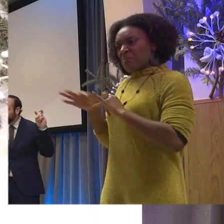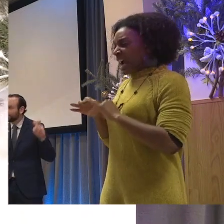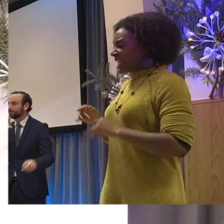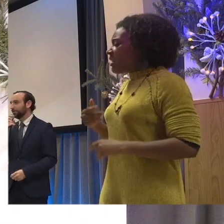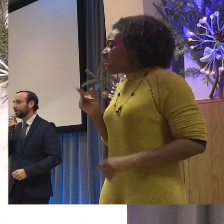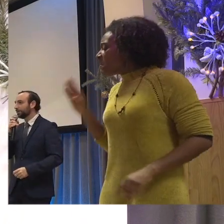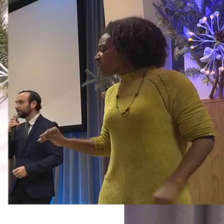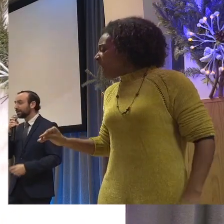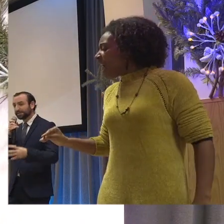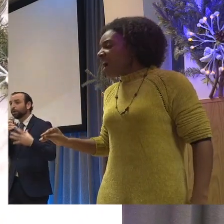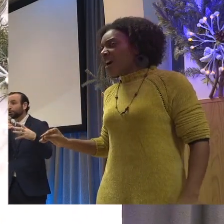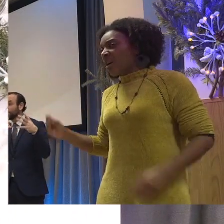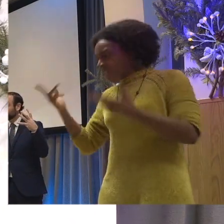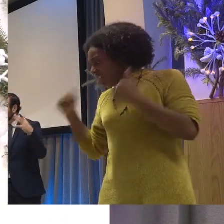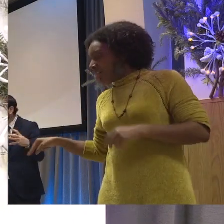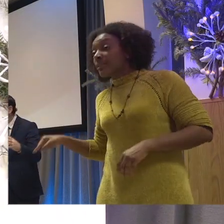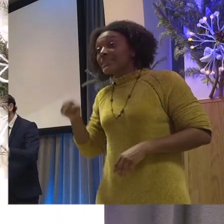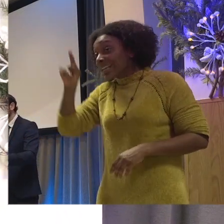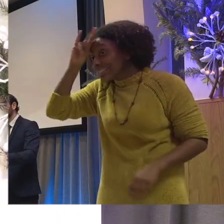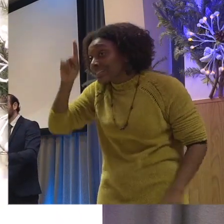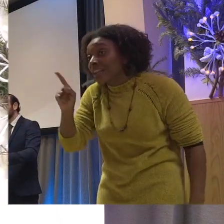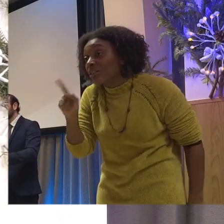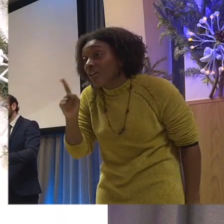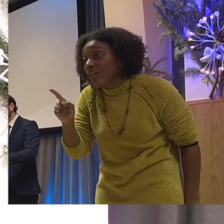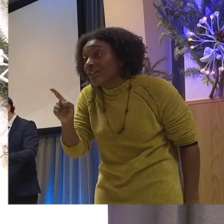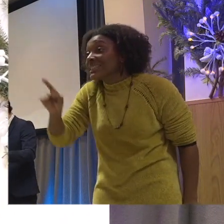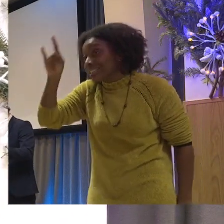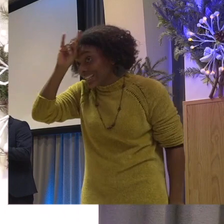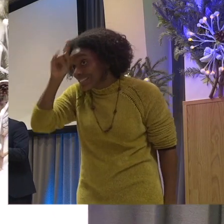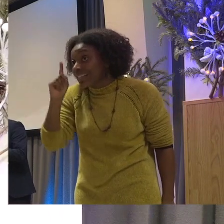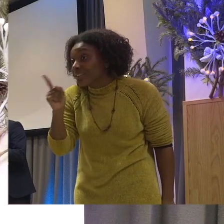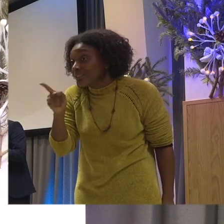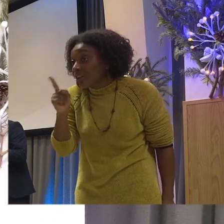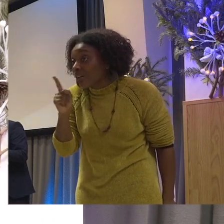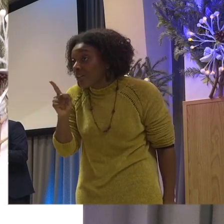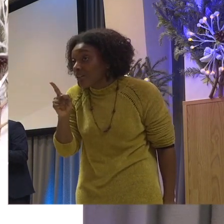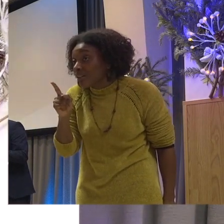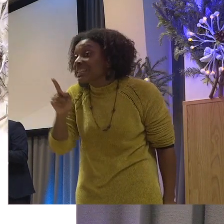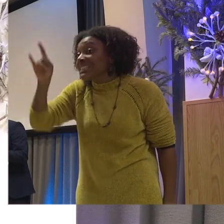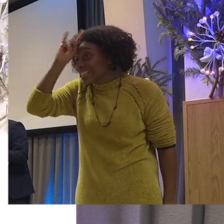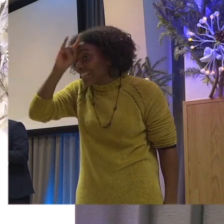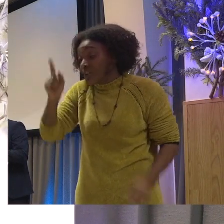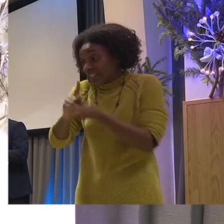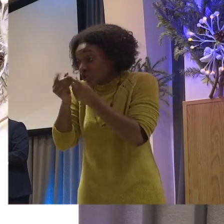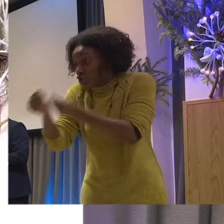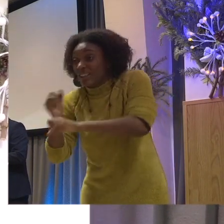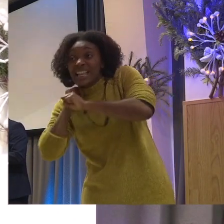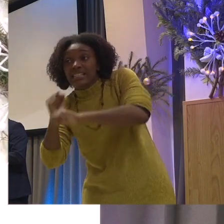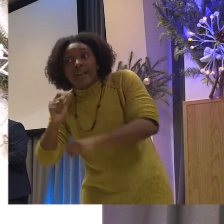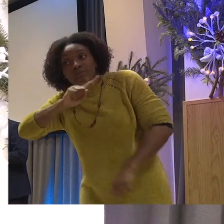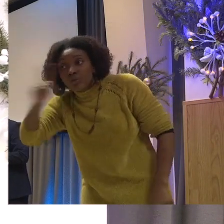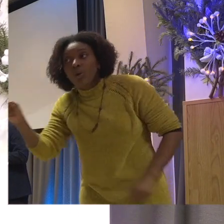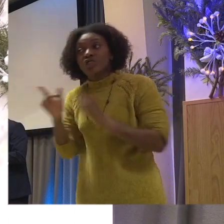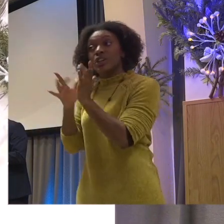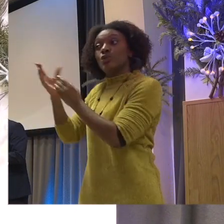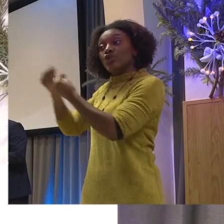de soumission, ça c'est l'œuvre de l'adversaire. Parce que c'est l'adversaire qui réduit en esclavage. Jésus te donne la liberté